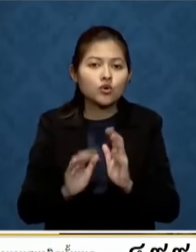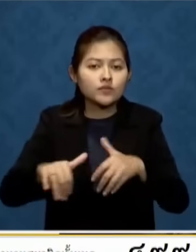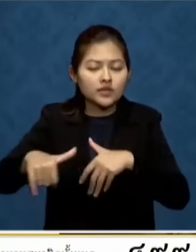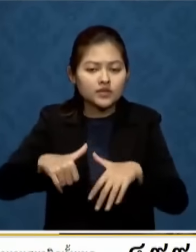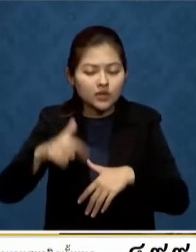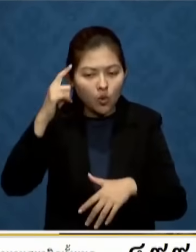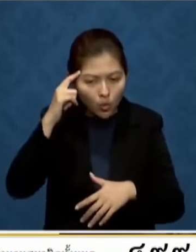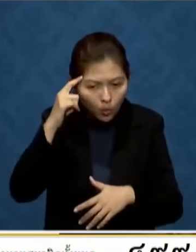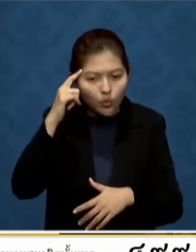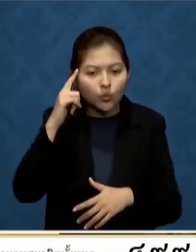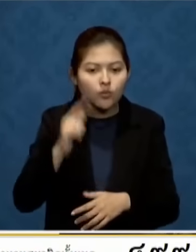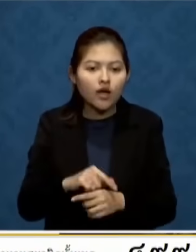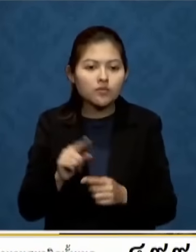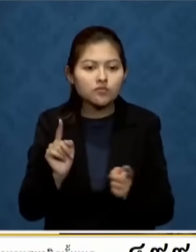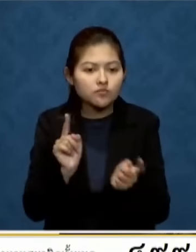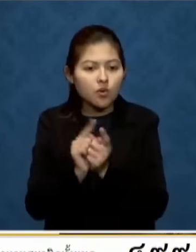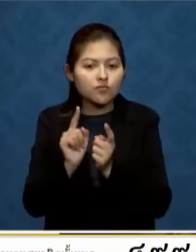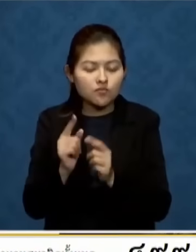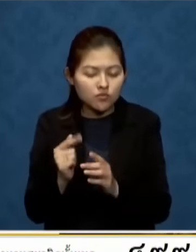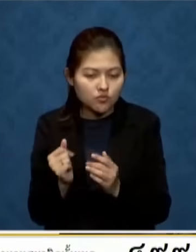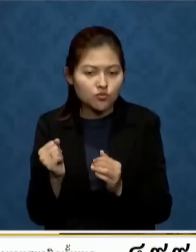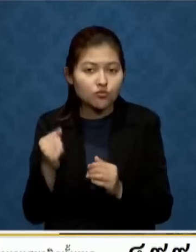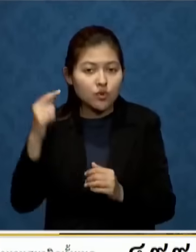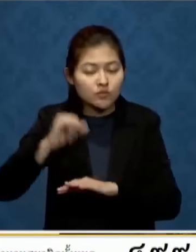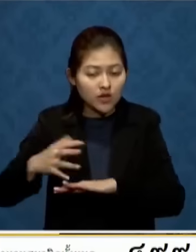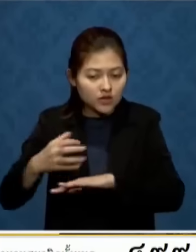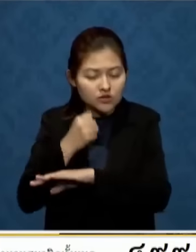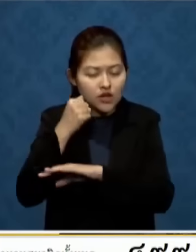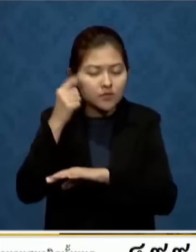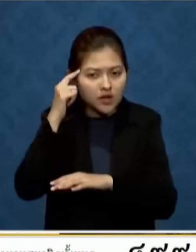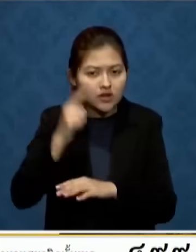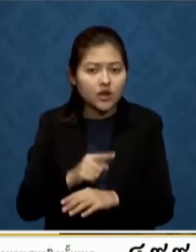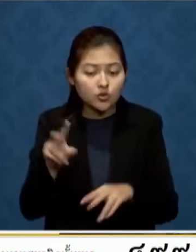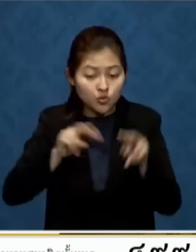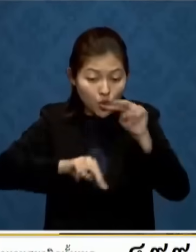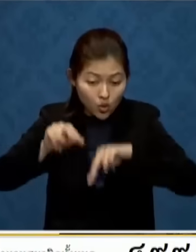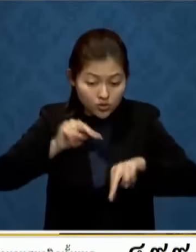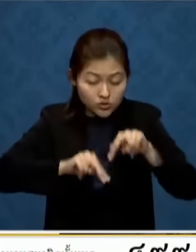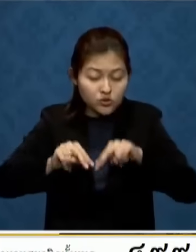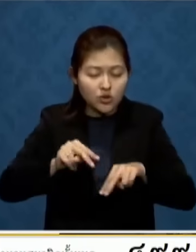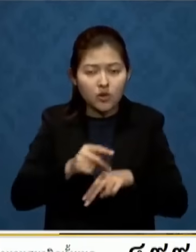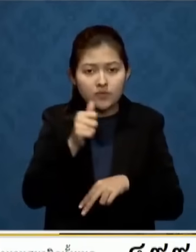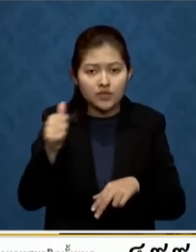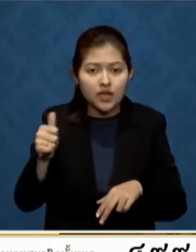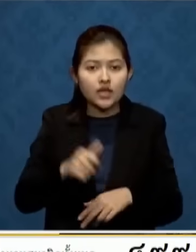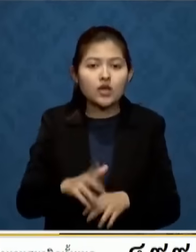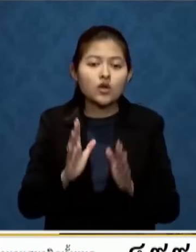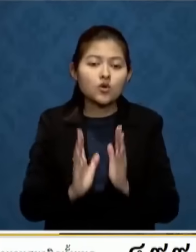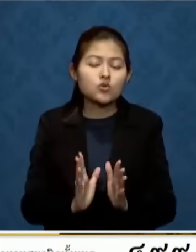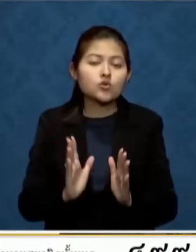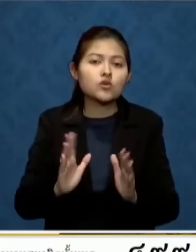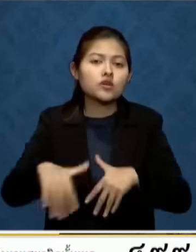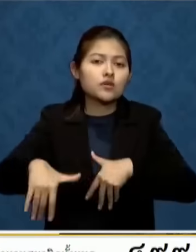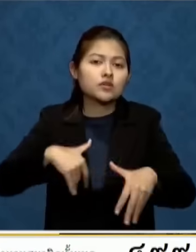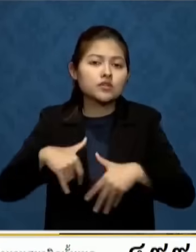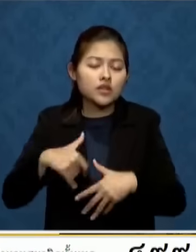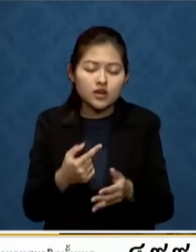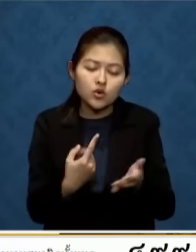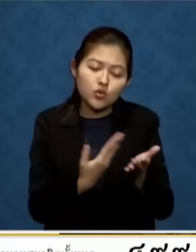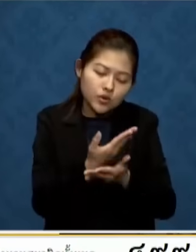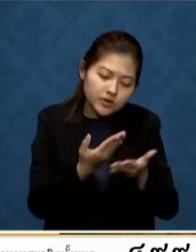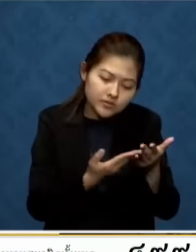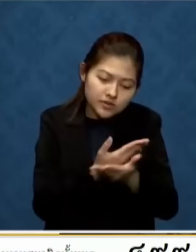ใกล้ชิดกับการเมืองมากขึ้นนะคะหรือว่าไม่ว่าจะเป็นการตรวจสอบได้ในการจัดให้ประชาชนได้เข้าถึงข้อมูลเรื่องของการปรึกษาห